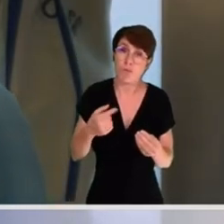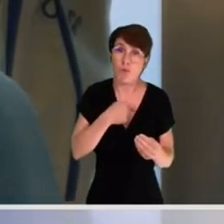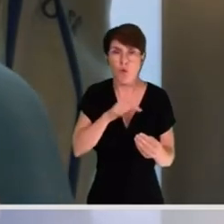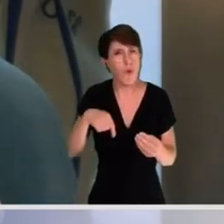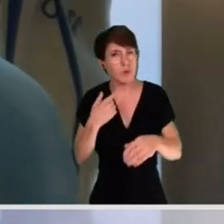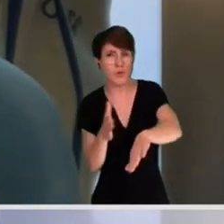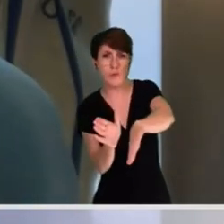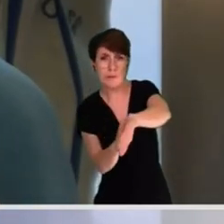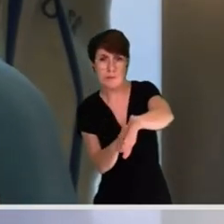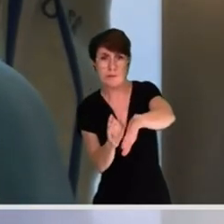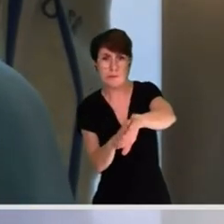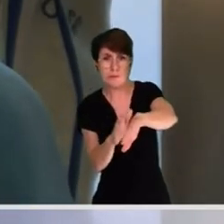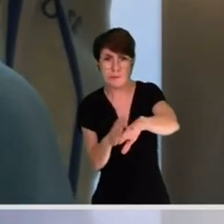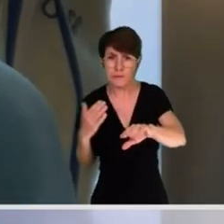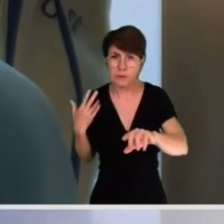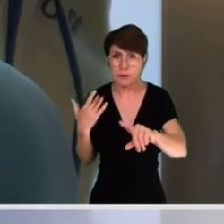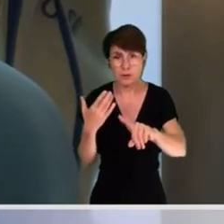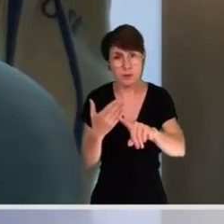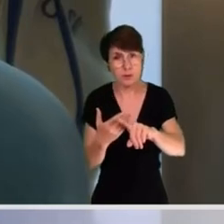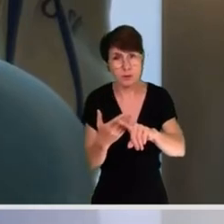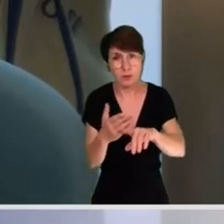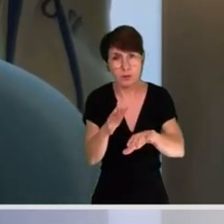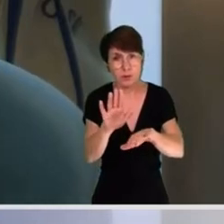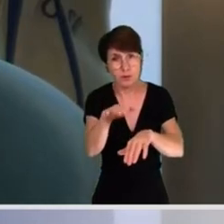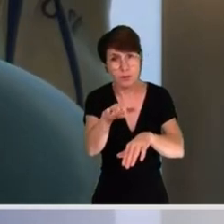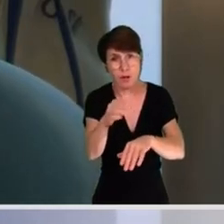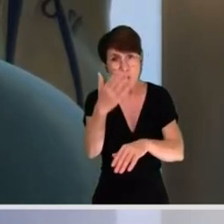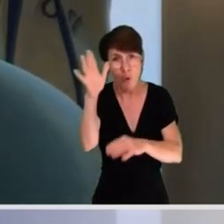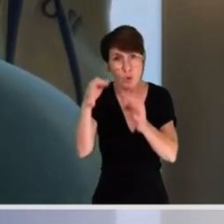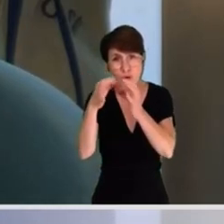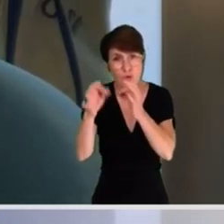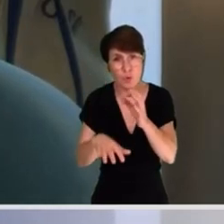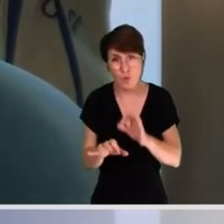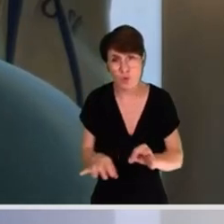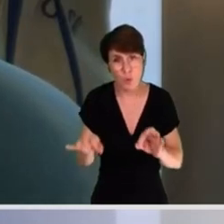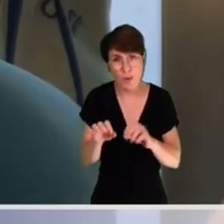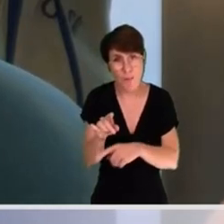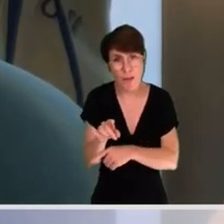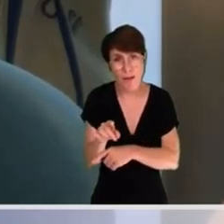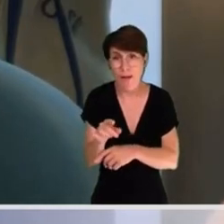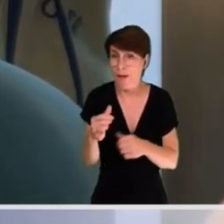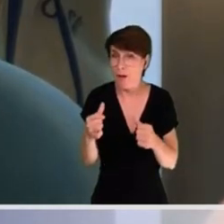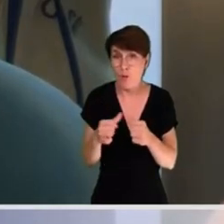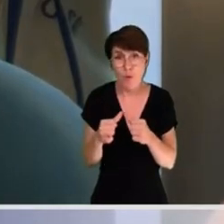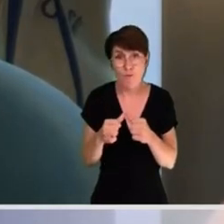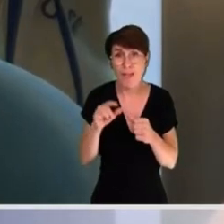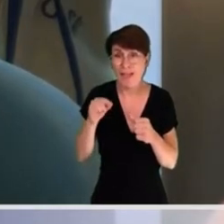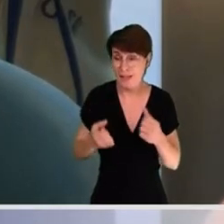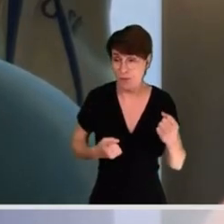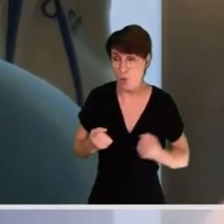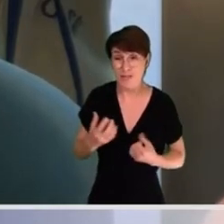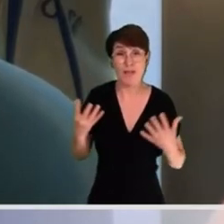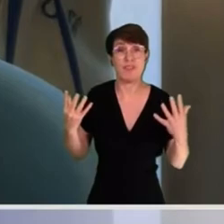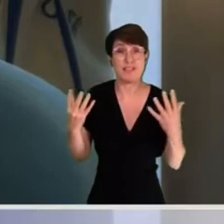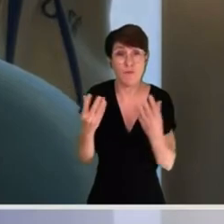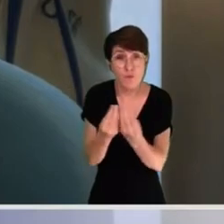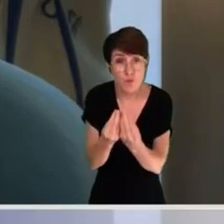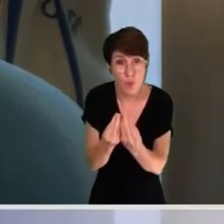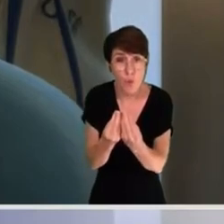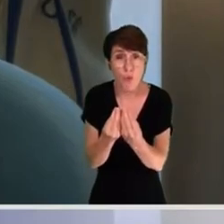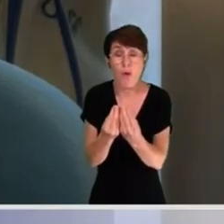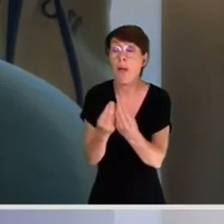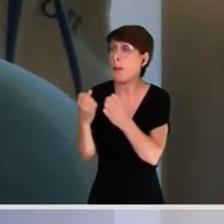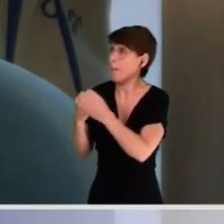là, nous vous le disons. Il n'y a pas d'autre solution que de véritables fusions de services entre